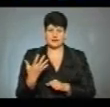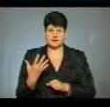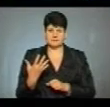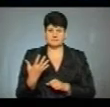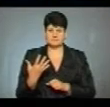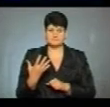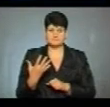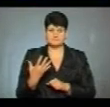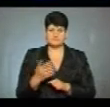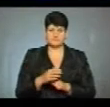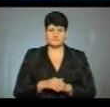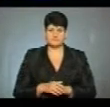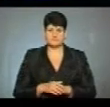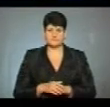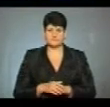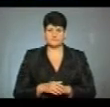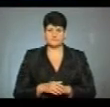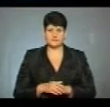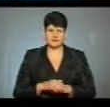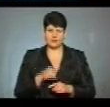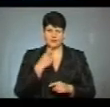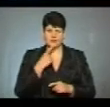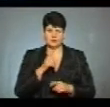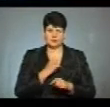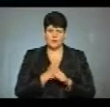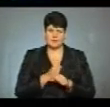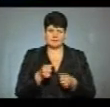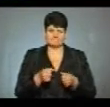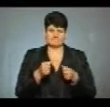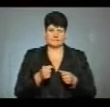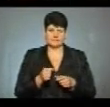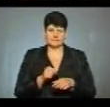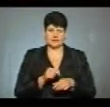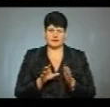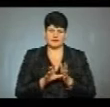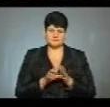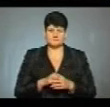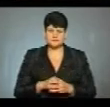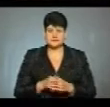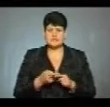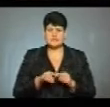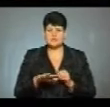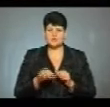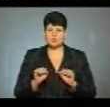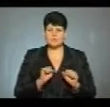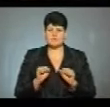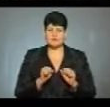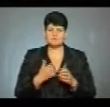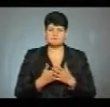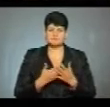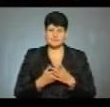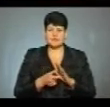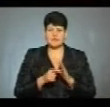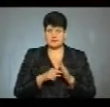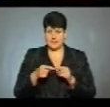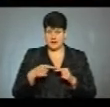14:45. Чисто фізичності від ліжка. Розряд. Добре. Це зона управління симуляцією. Від кімнати,